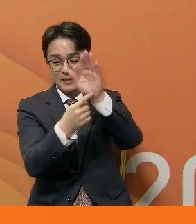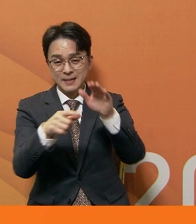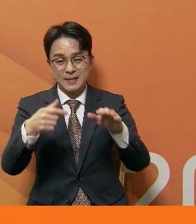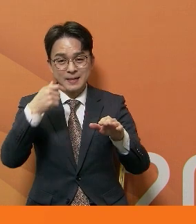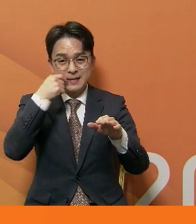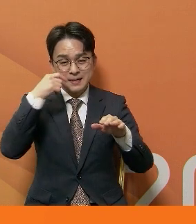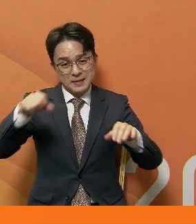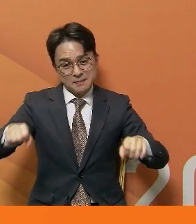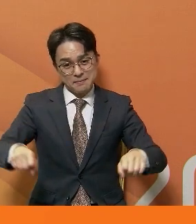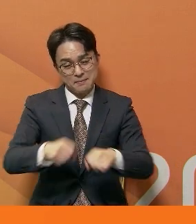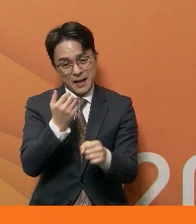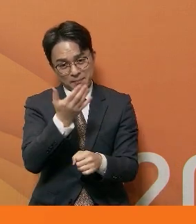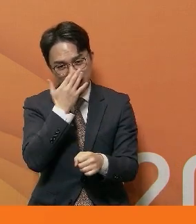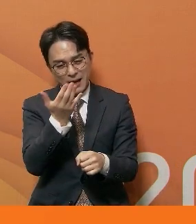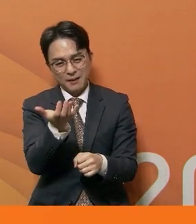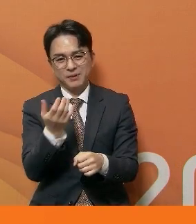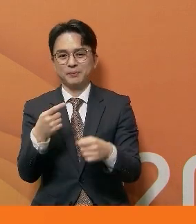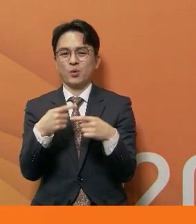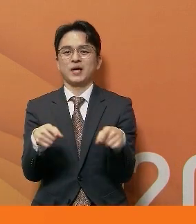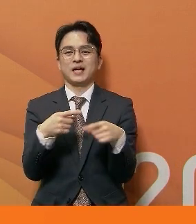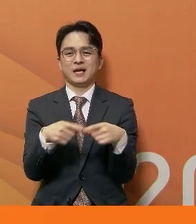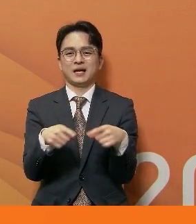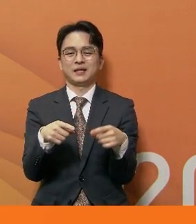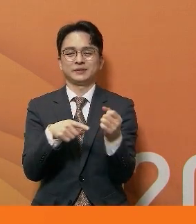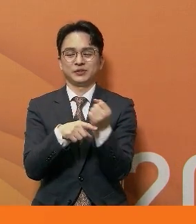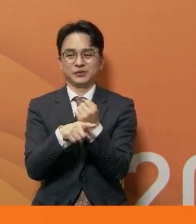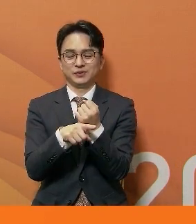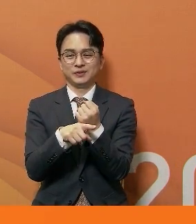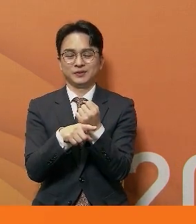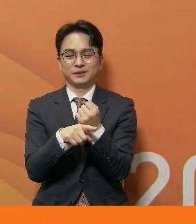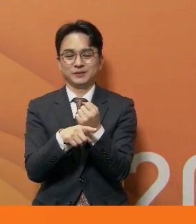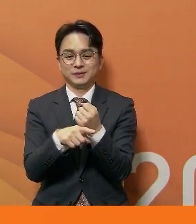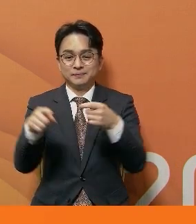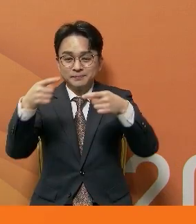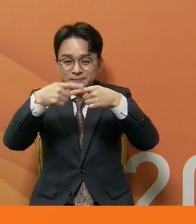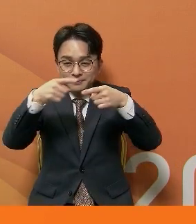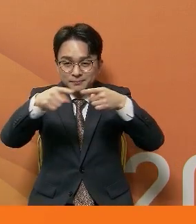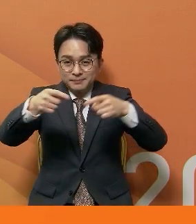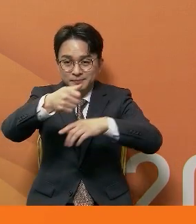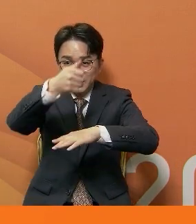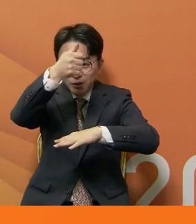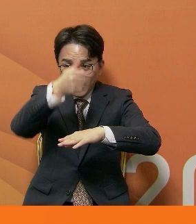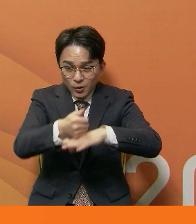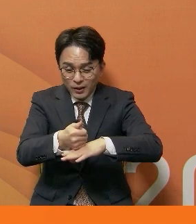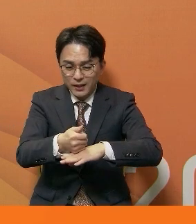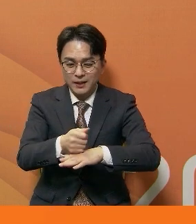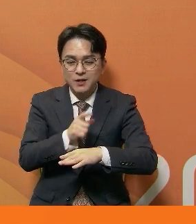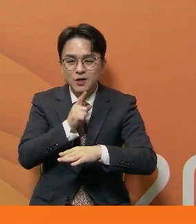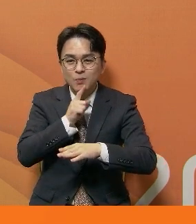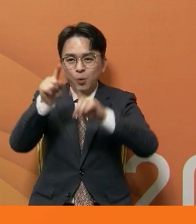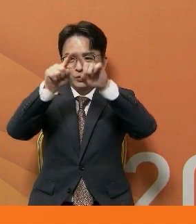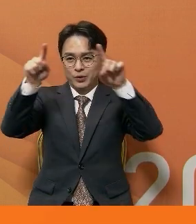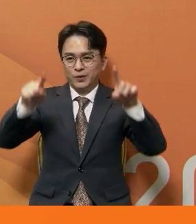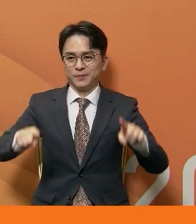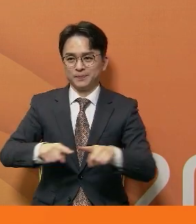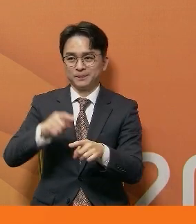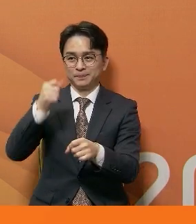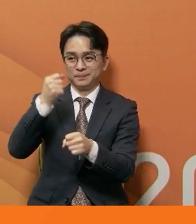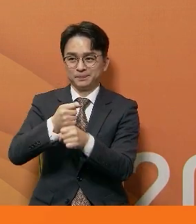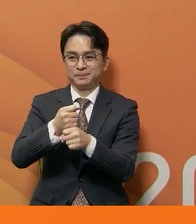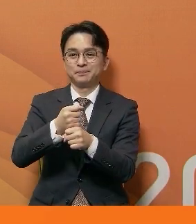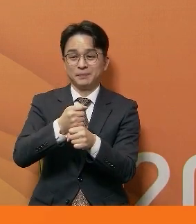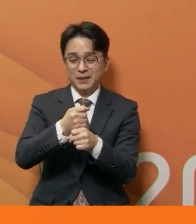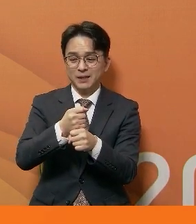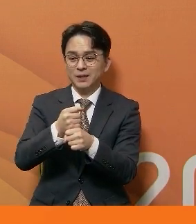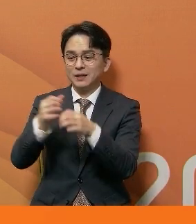사업화 가능성 평가라고 이해를 해주시면 됩니다 평가 결과는 저희가 이제 보고서로 발행을 하고 그 보고서를